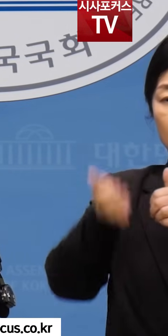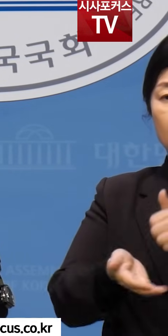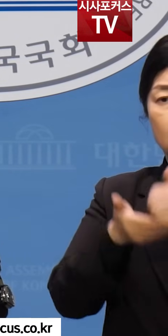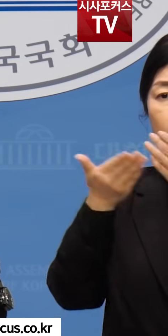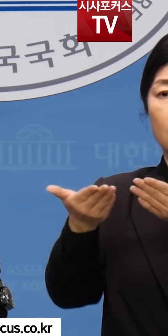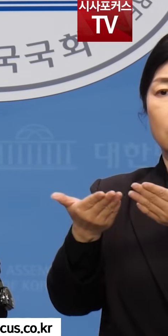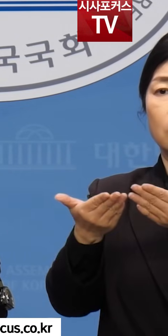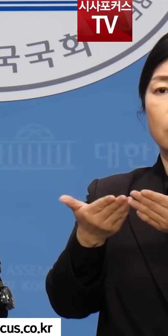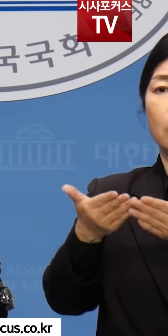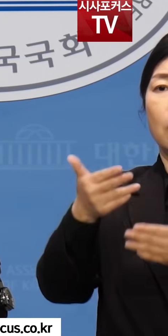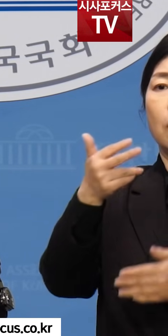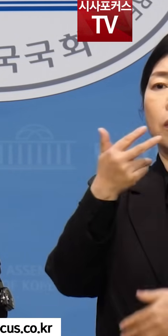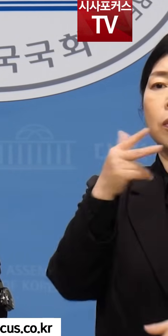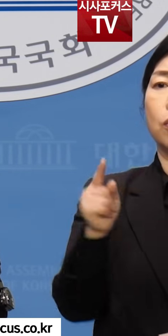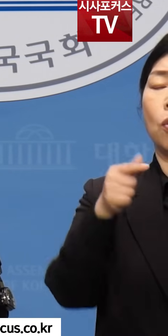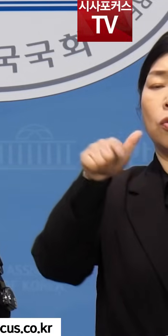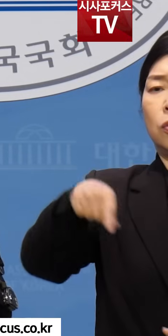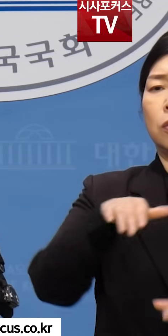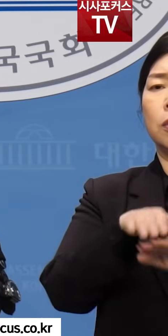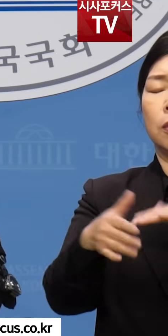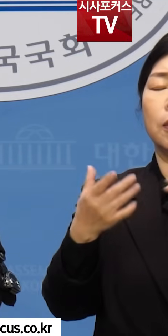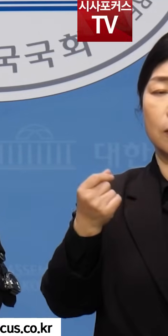조국스러움 그 자체입니다.